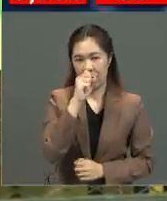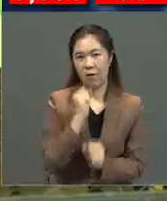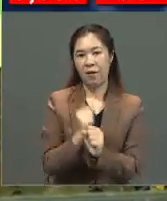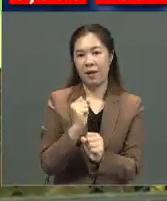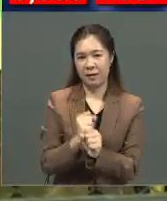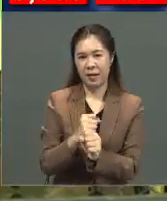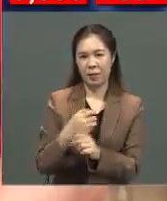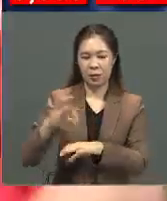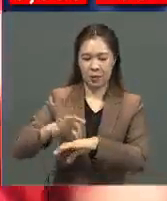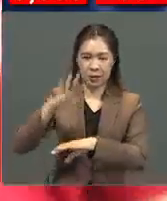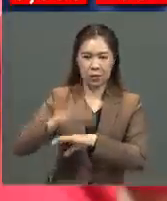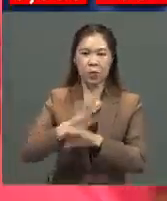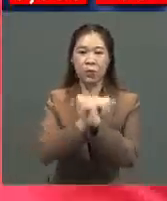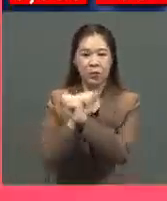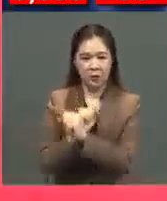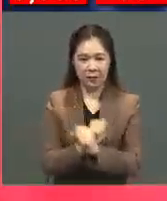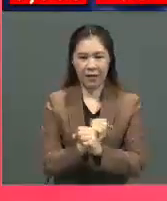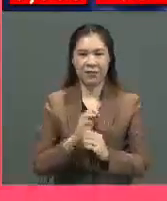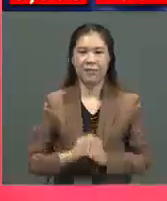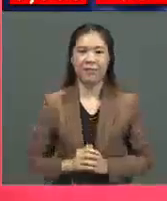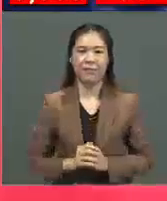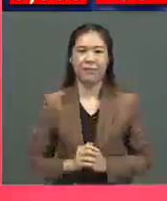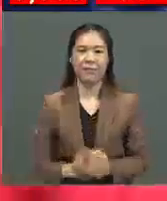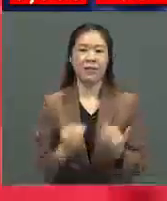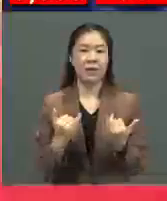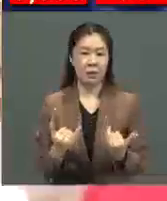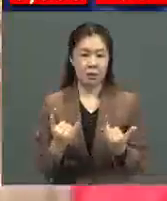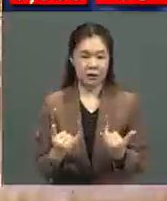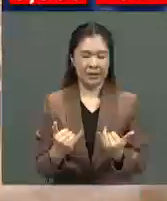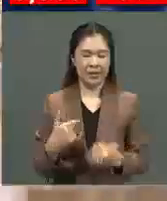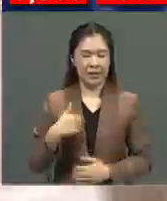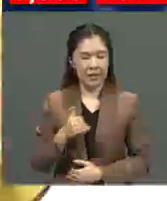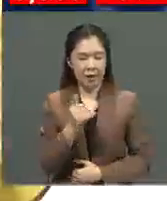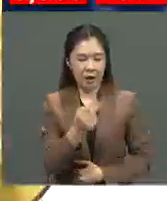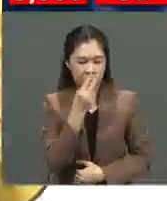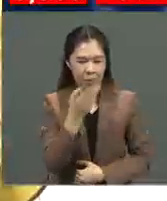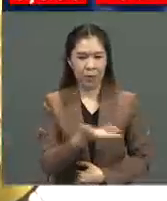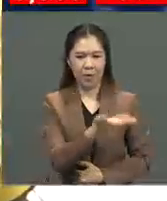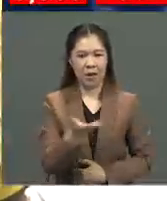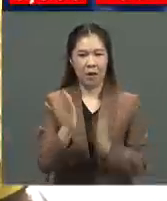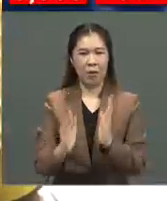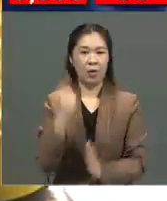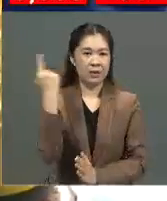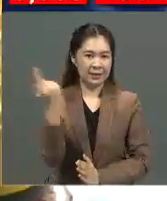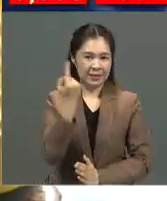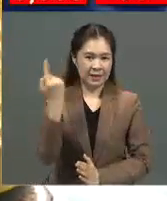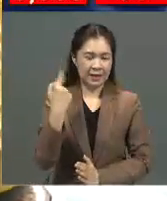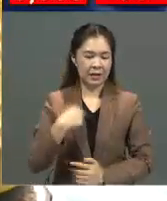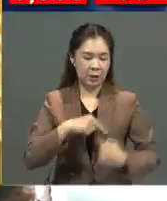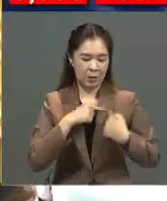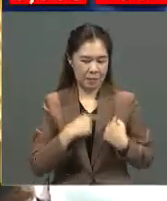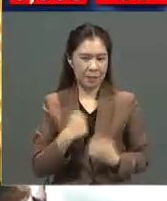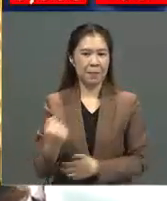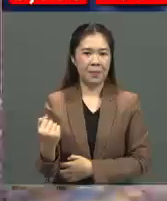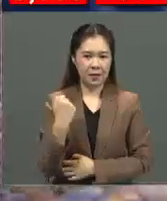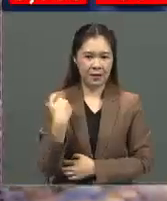ไพรไล่ยุงและผ้ามัดย้อมสำหรับการลงพื้นที่ในวันนี้ถือเป็นการสร้างความมั่นใจให้กับนักท่องเที่ยวและสอดคล้องกับการท่องเที่ยว